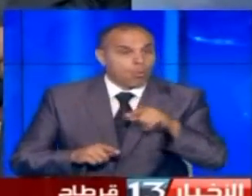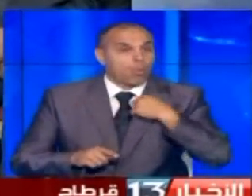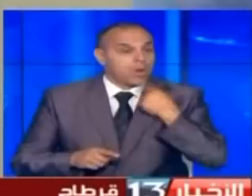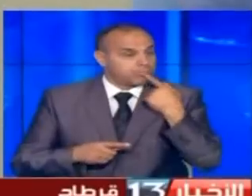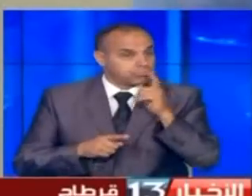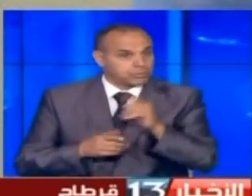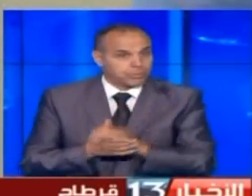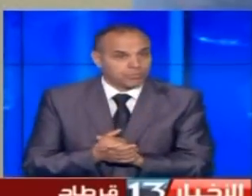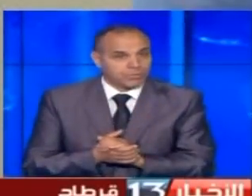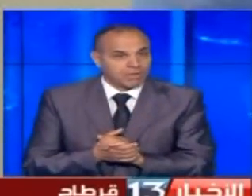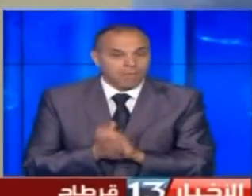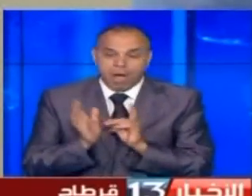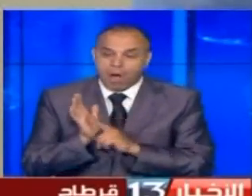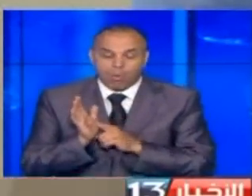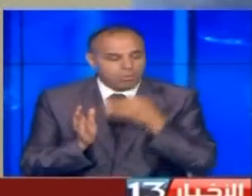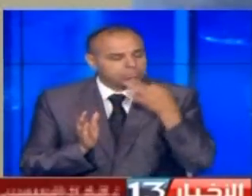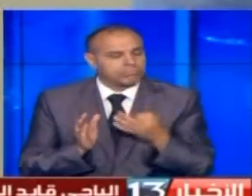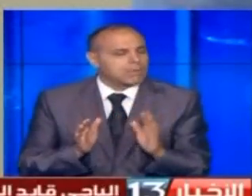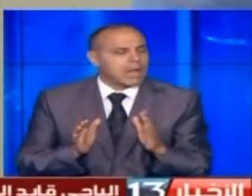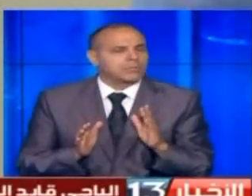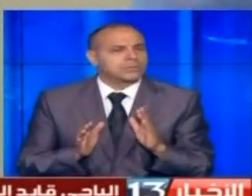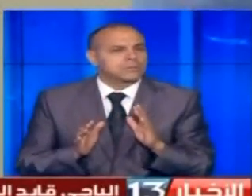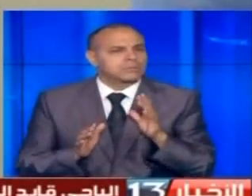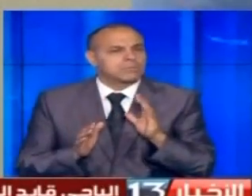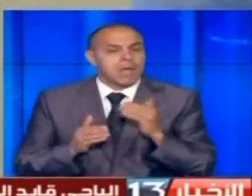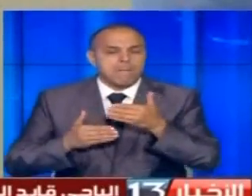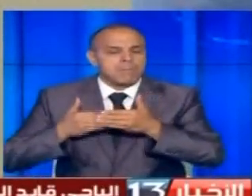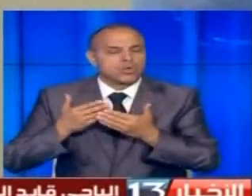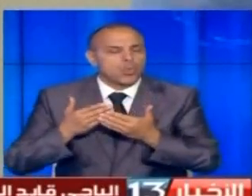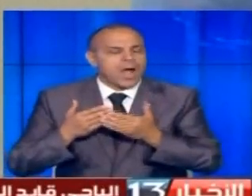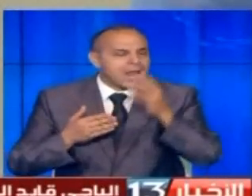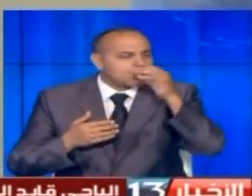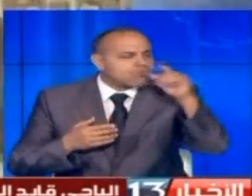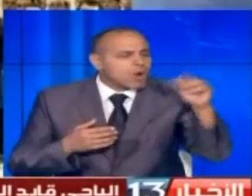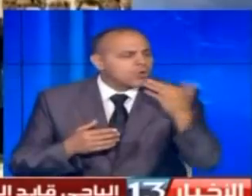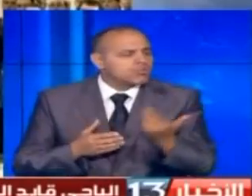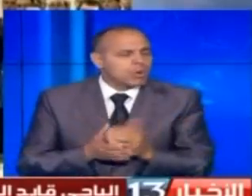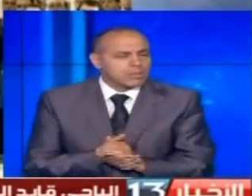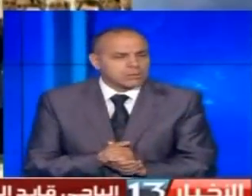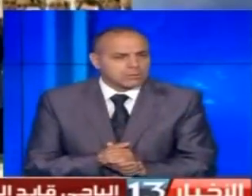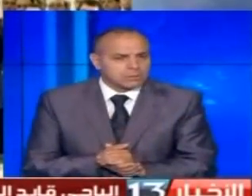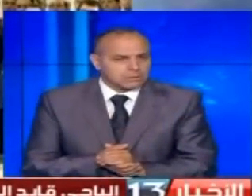تحكمها. ضوابط قارة مبنية على أن